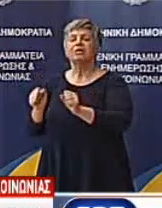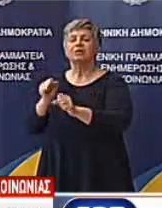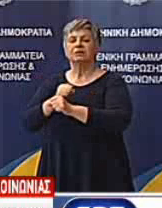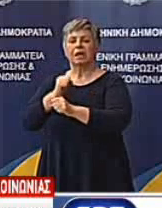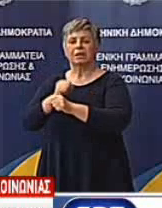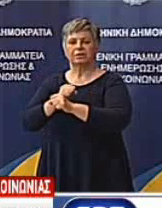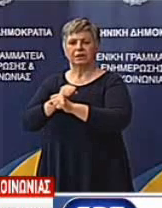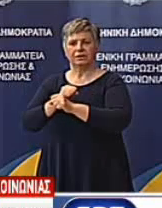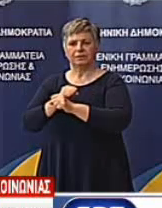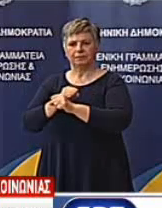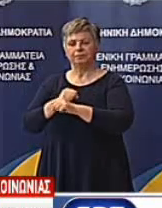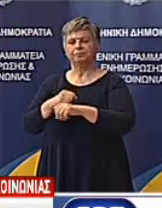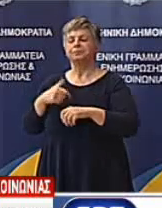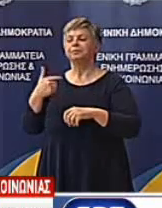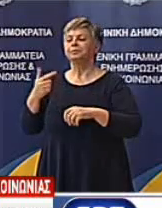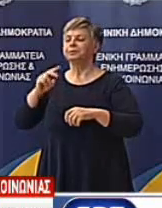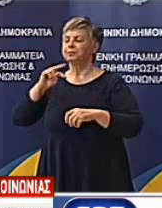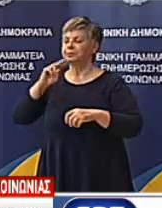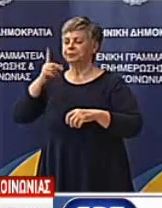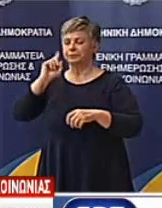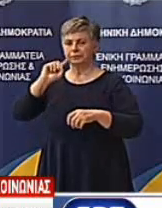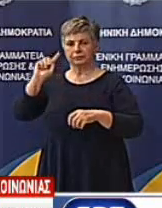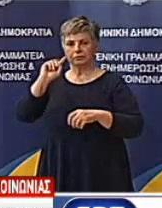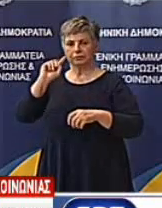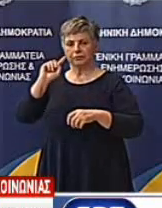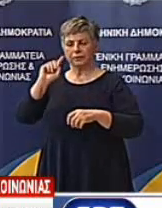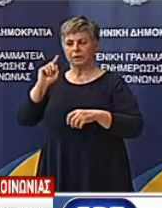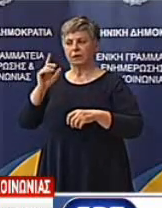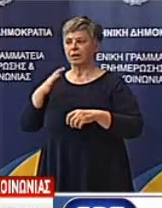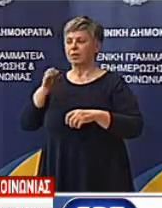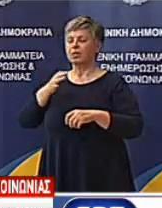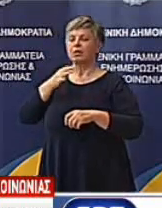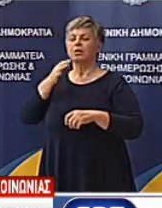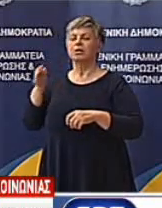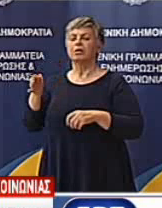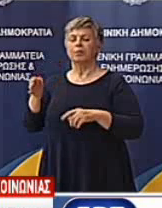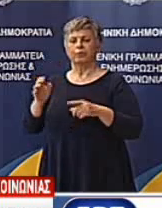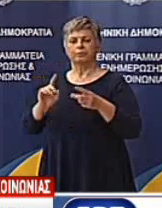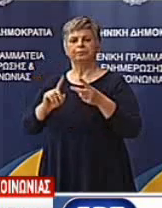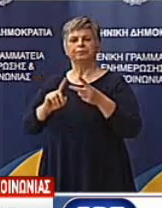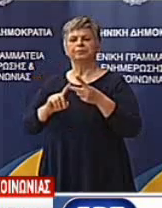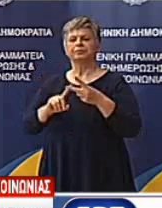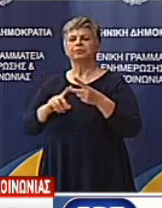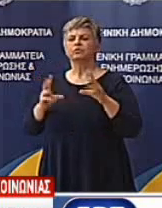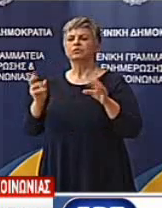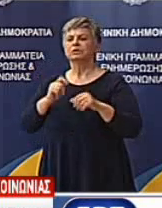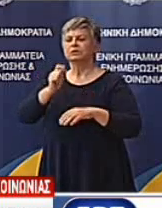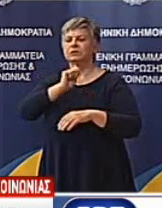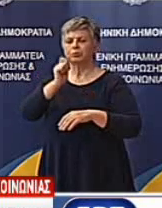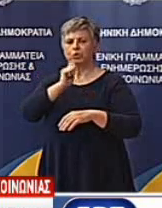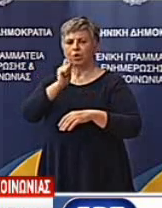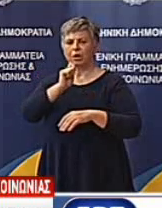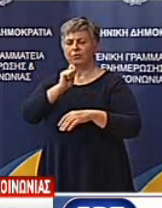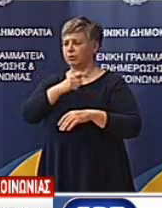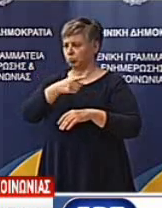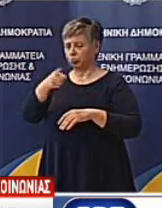από το δεύτερο, που το θεωρώ και το πιο σοβαρό γι' αυτό, ότι εσείς που είστε εδώ ξέρετε πολύ